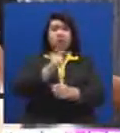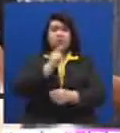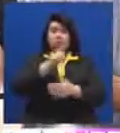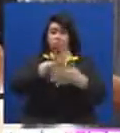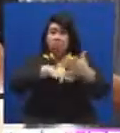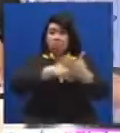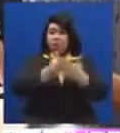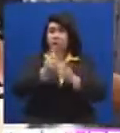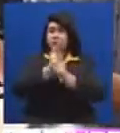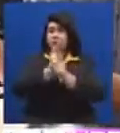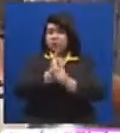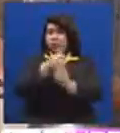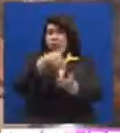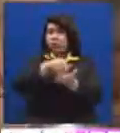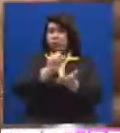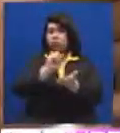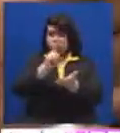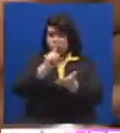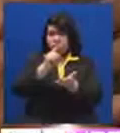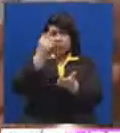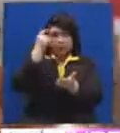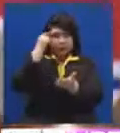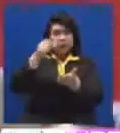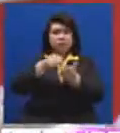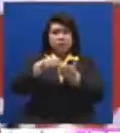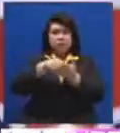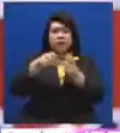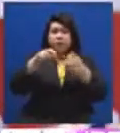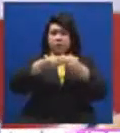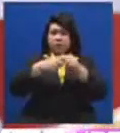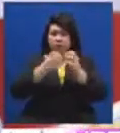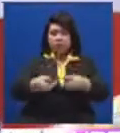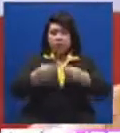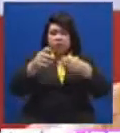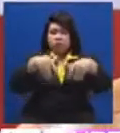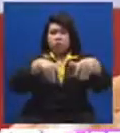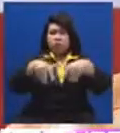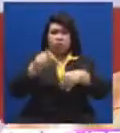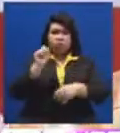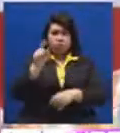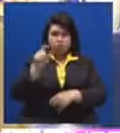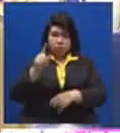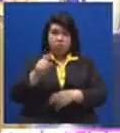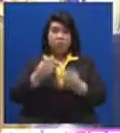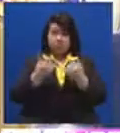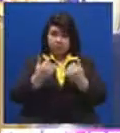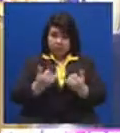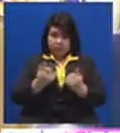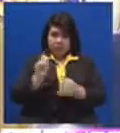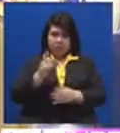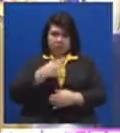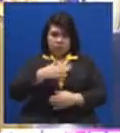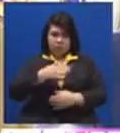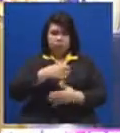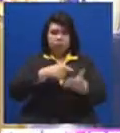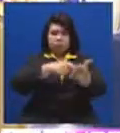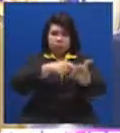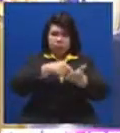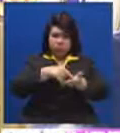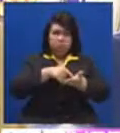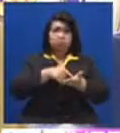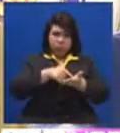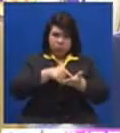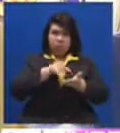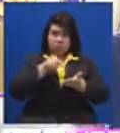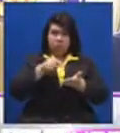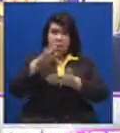โยบายของศูนย์ดำรงธรรมที่มุ่งแก้ไขปัญหาให้ประชาชนโดยเร็วที่สุด ก็ทันทีที่เราได้รับเรื่องนะคะนโยบายของ